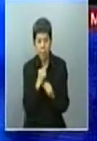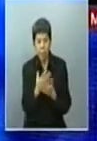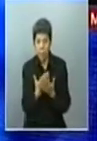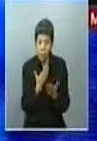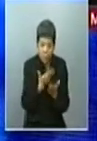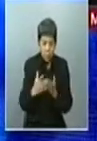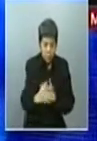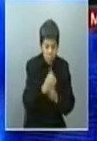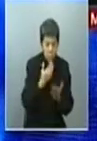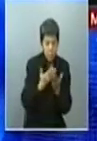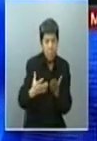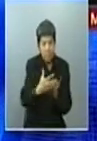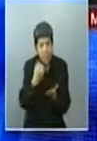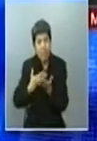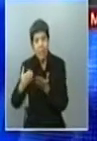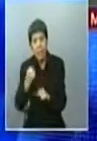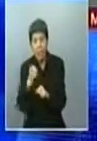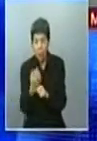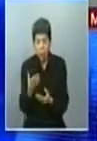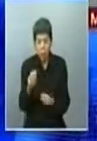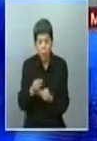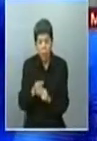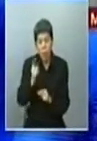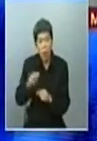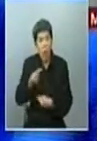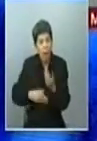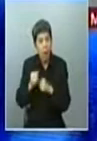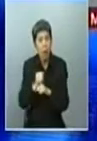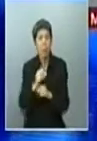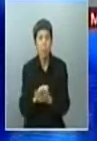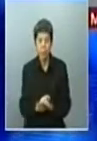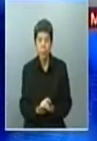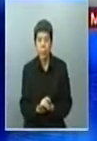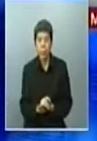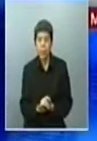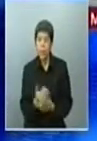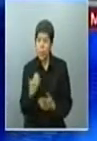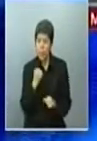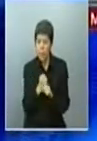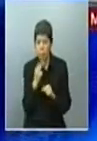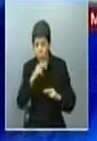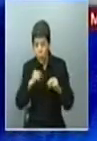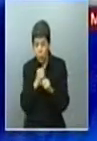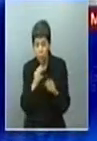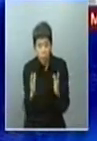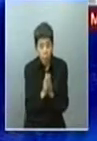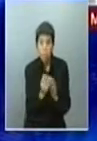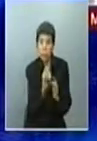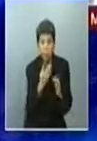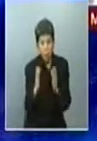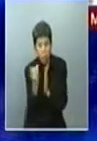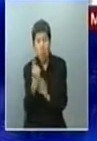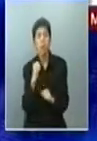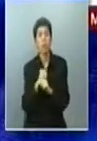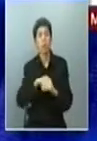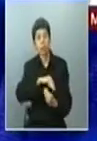ต่างๆมีการขายทรัพย์สินที่ไม่ใช่เป็นทรัพย์สินหลักหรือว่า non core asset ออกไปนะครับจะมีการควบรวมกิจการเพื่อลดต้นทุนเพิ่มประสิทธิภ